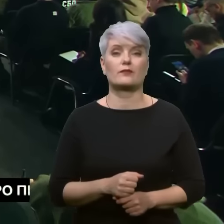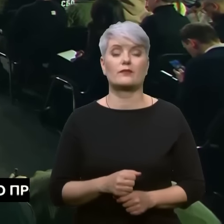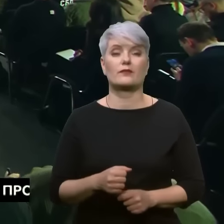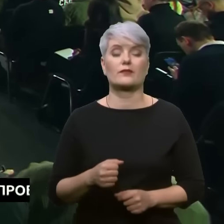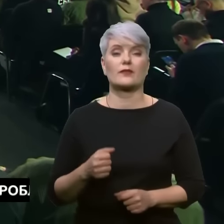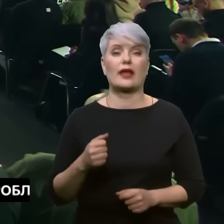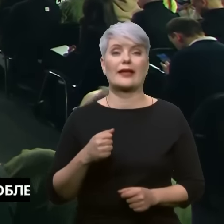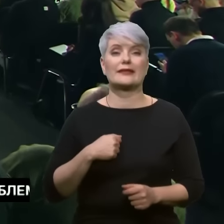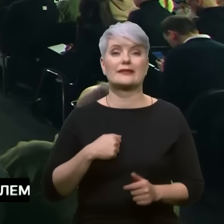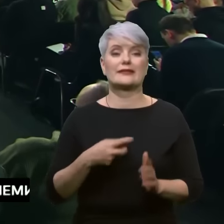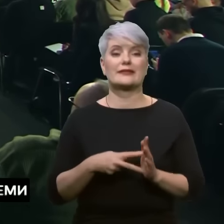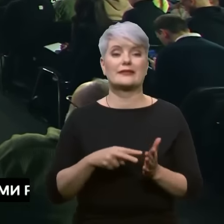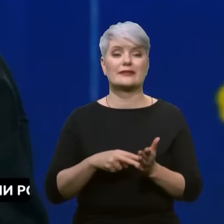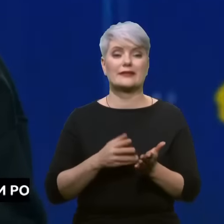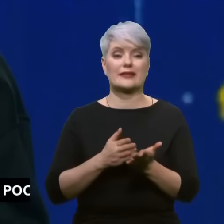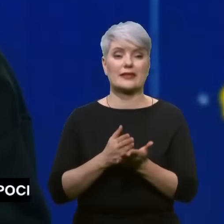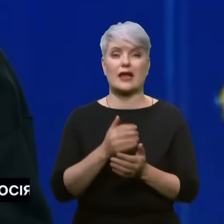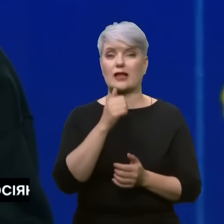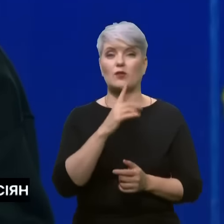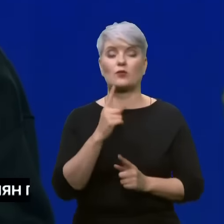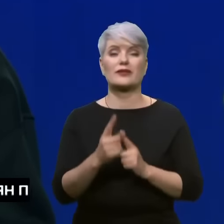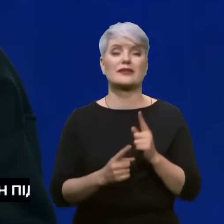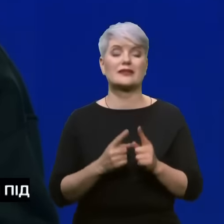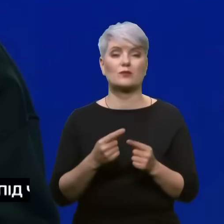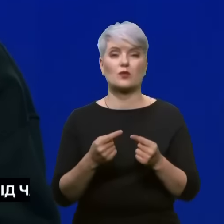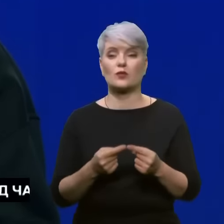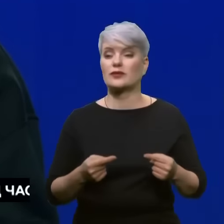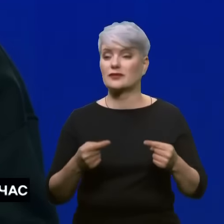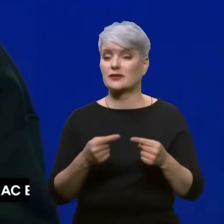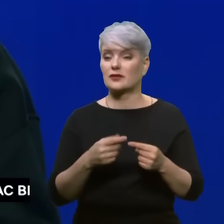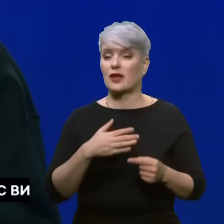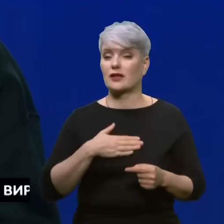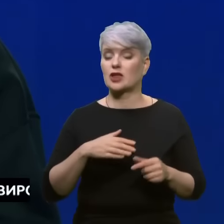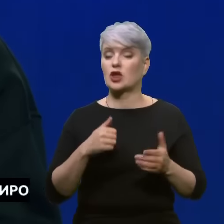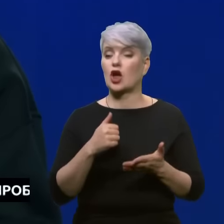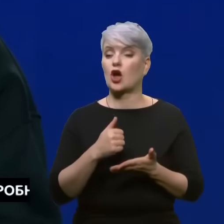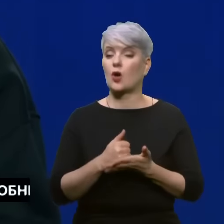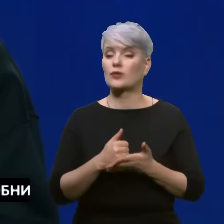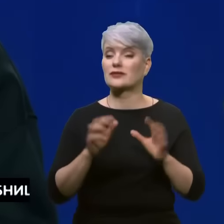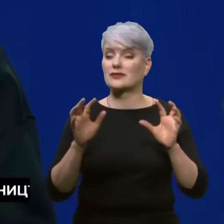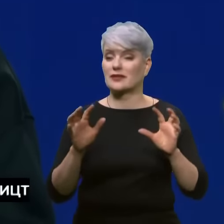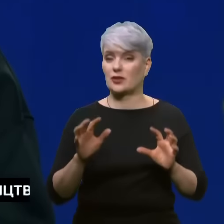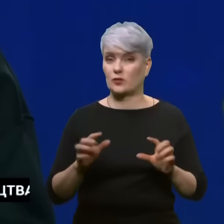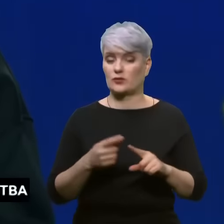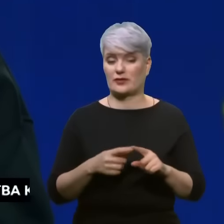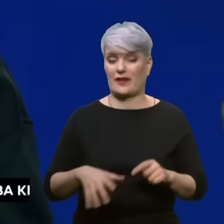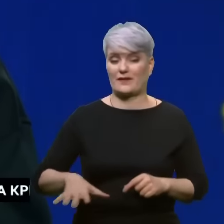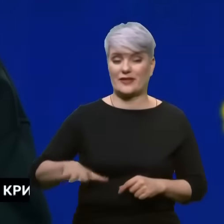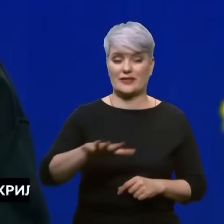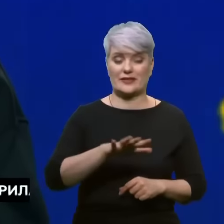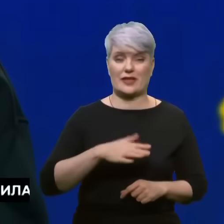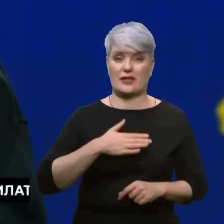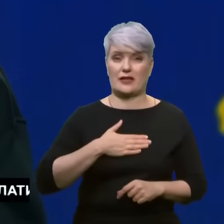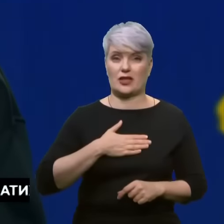Стратегія не може бути змінною згідно нашої Конституції. Це всі наші території. Що стосується тактики, може